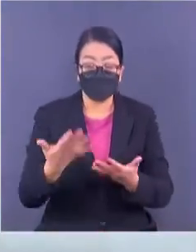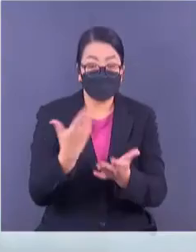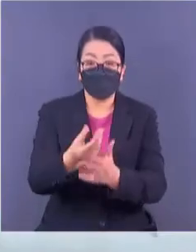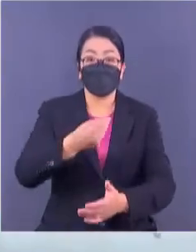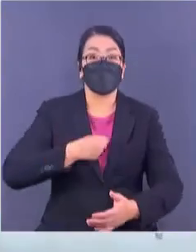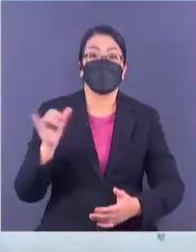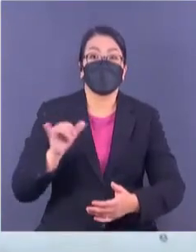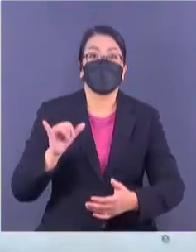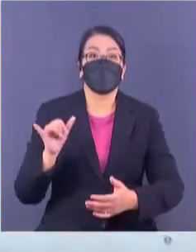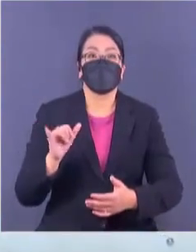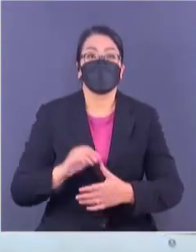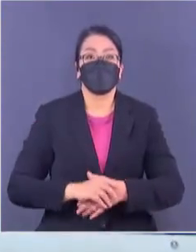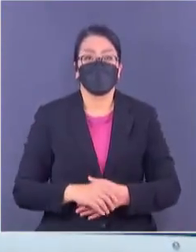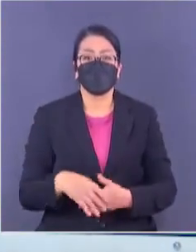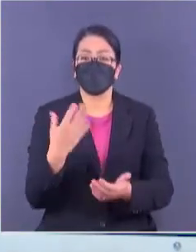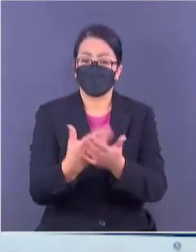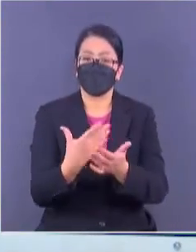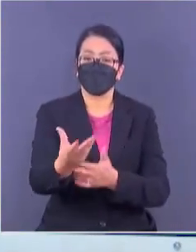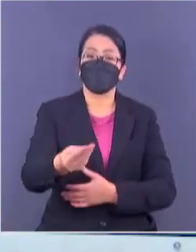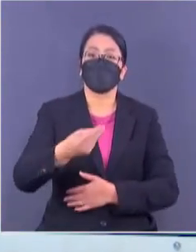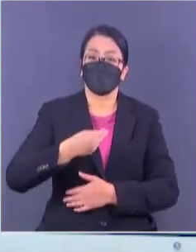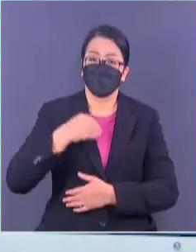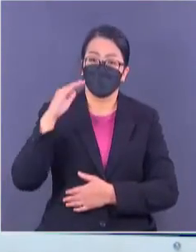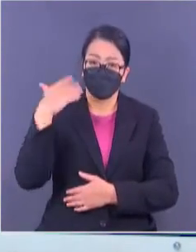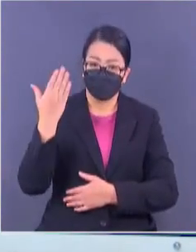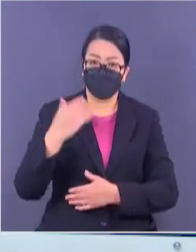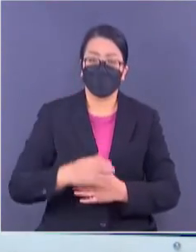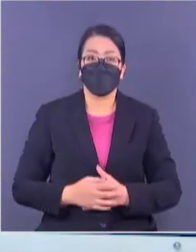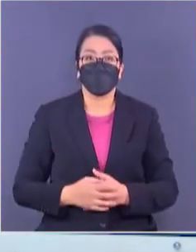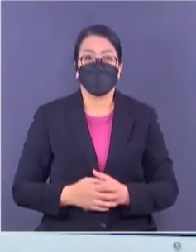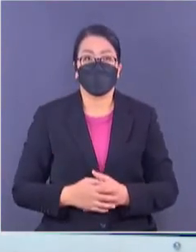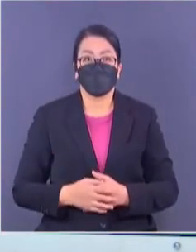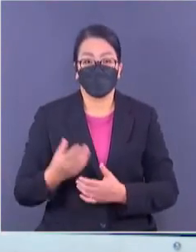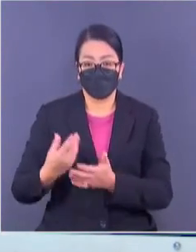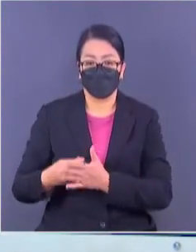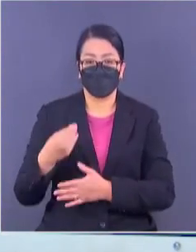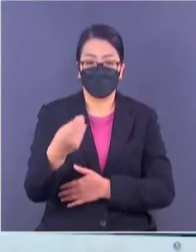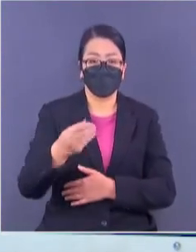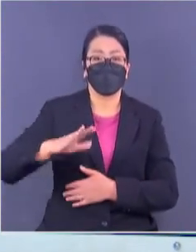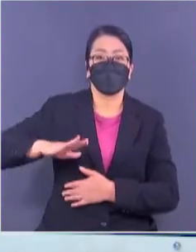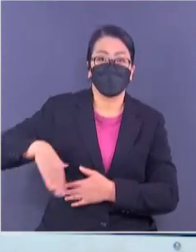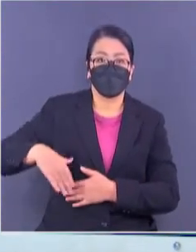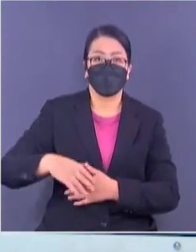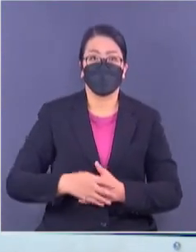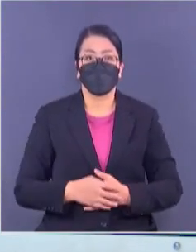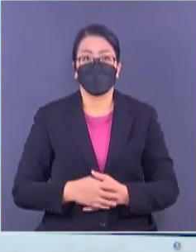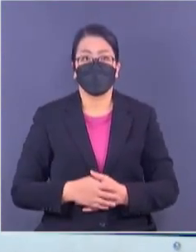ยังไม่ได้รับตังค์เขามาเลย จริงๆต้องรับตังค์ก่อนเนอะ อาจจะต้องรอบคอบตรงนี้ระมัดระวังเพราะว่า เราไม่รู้เลยว่าใครมาดีมาร้ายนะ ใช่